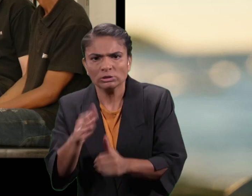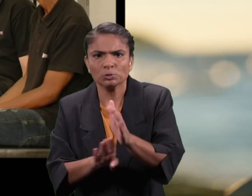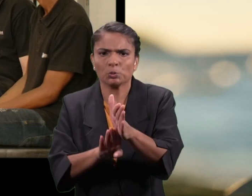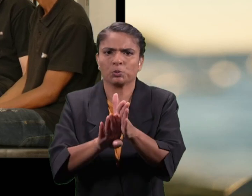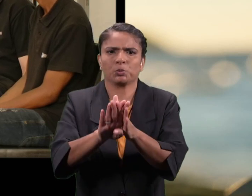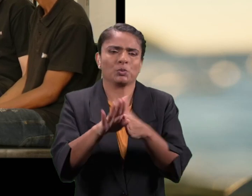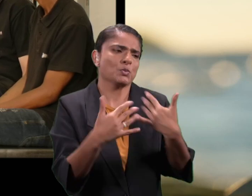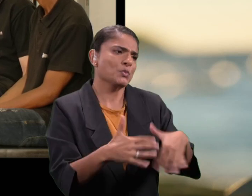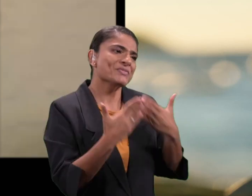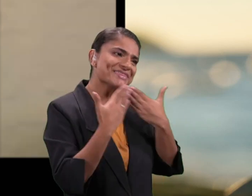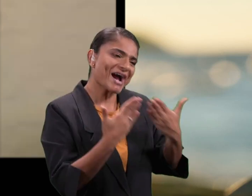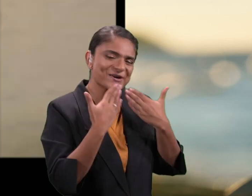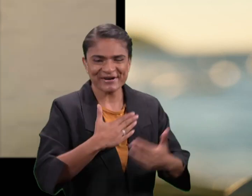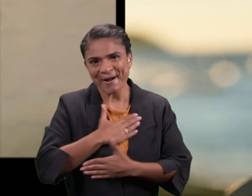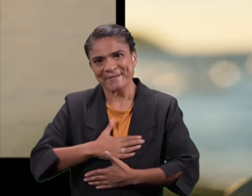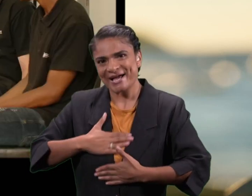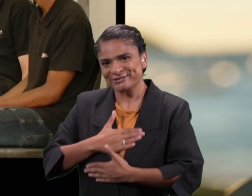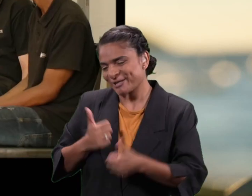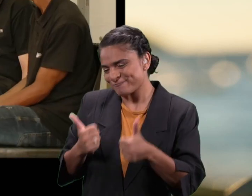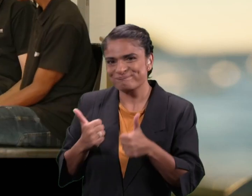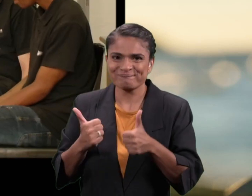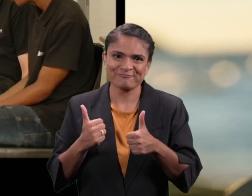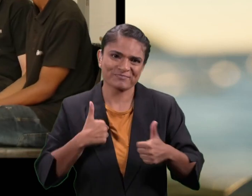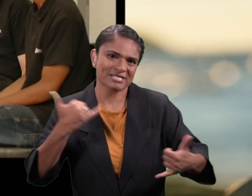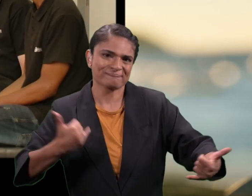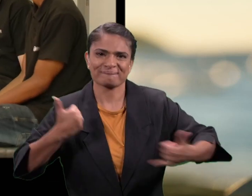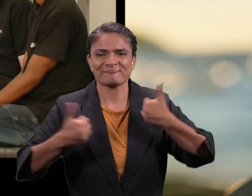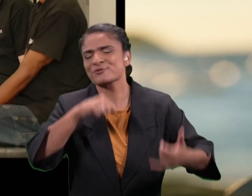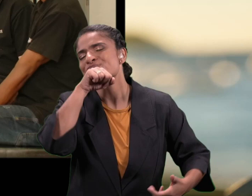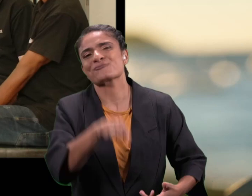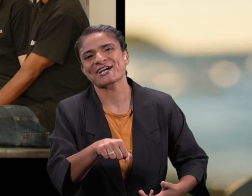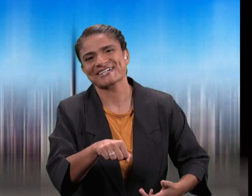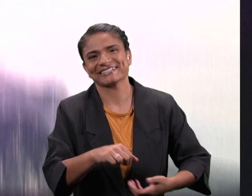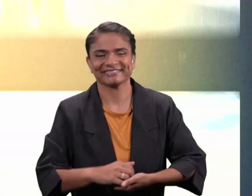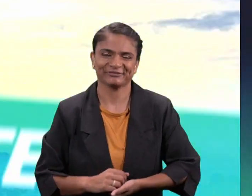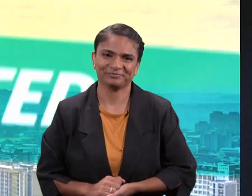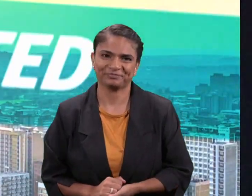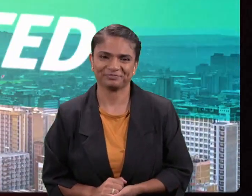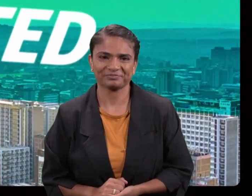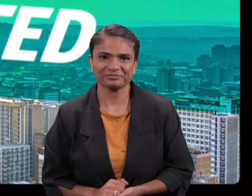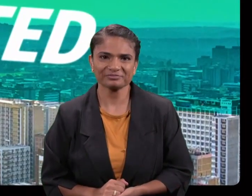process, so thank you so much. It's our pleasure. Yeah. Pleasure. Pleasure. I love that.